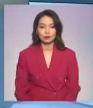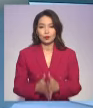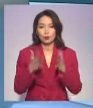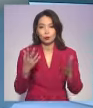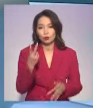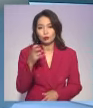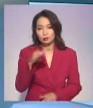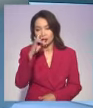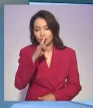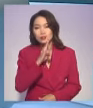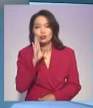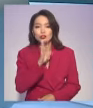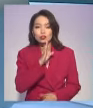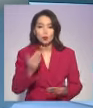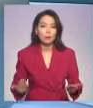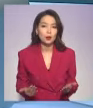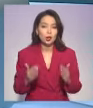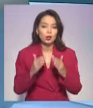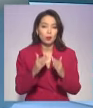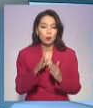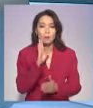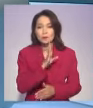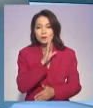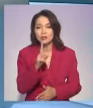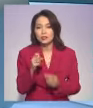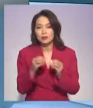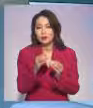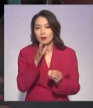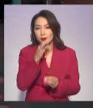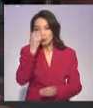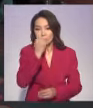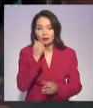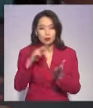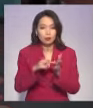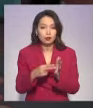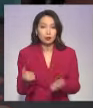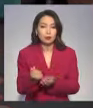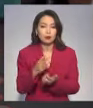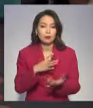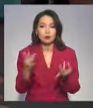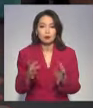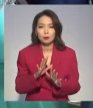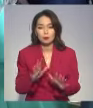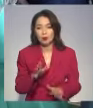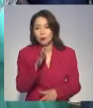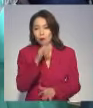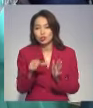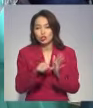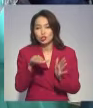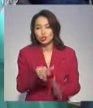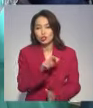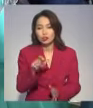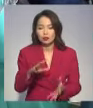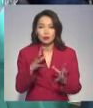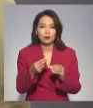Более 200 казахстанских женщин проживают в домах матерей. За 10 лет этот благотворительный проект поддержал в непростой момент 6 тысяч человек. В